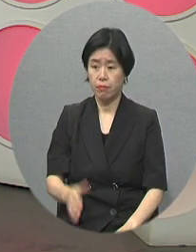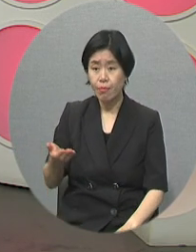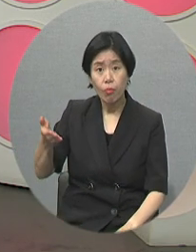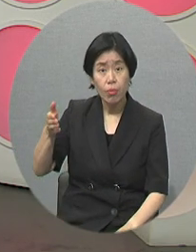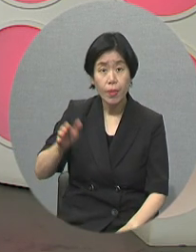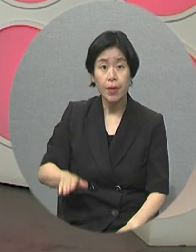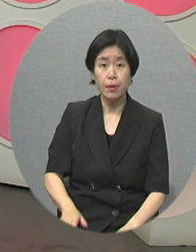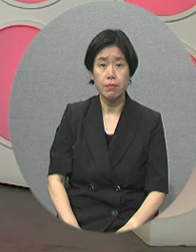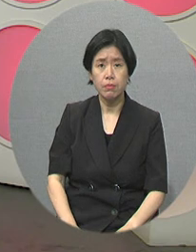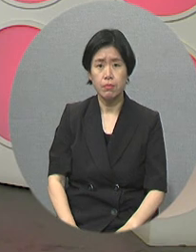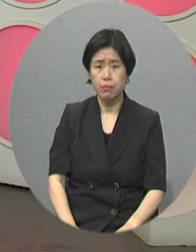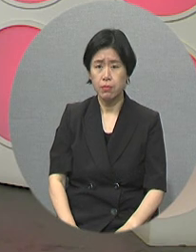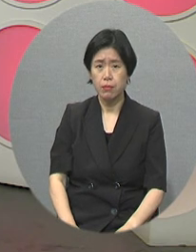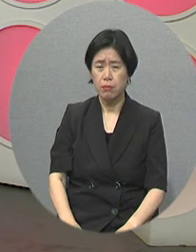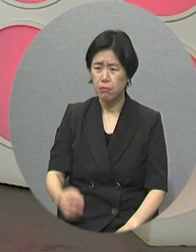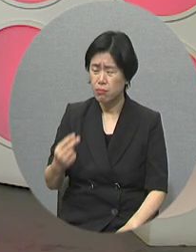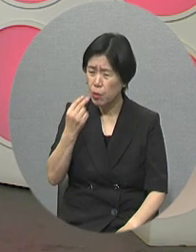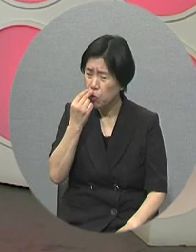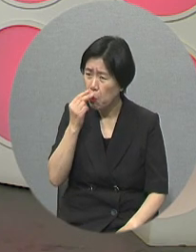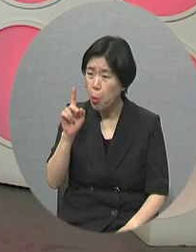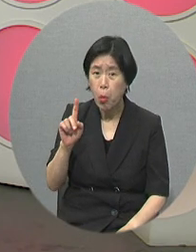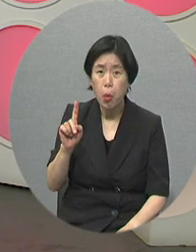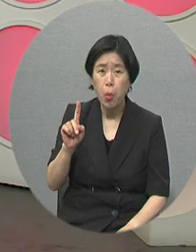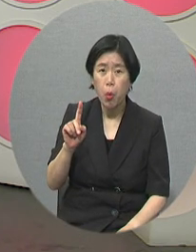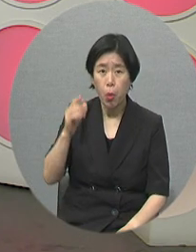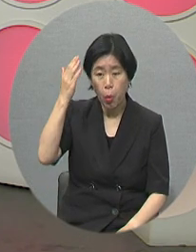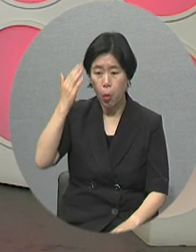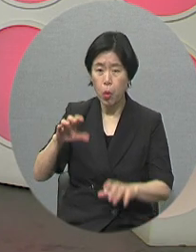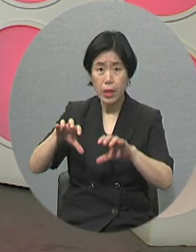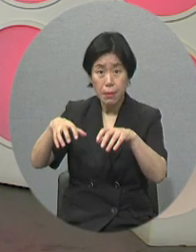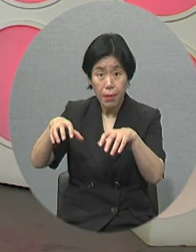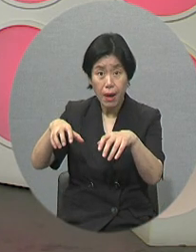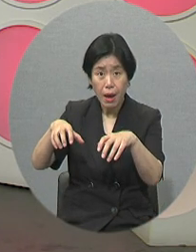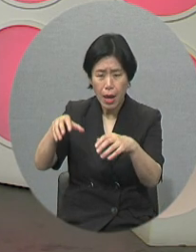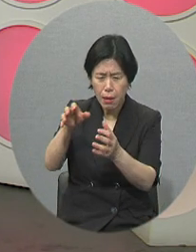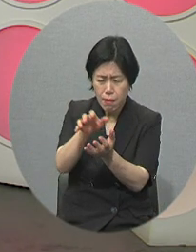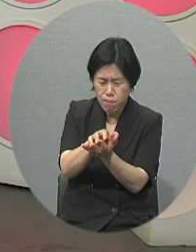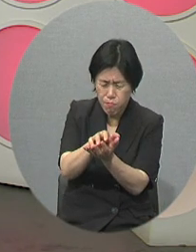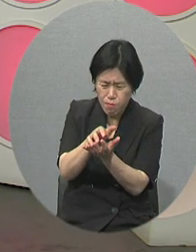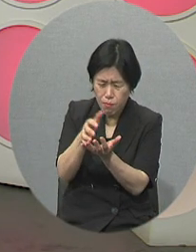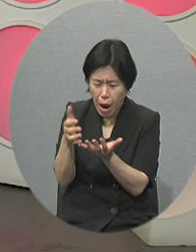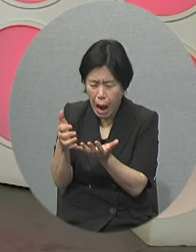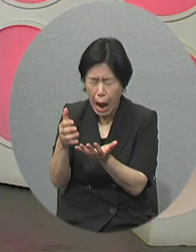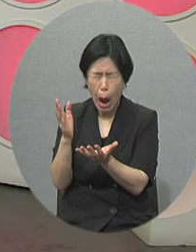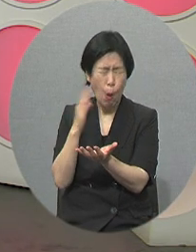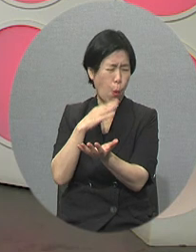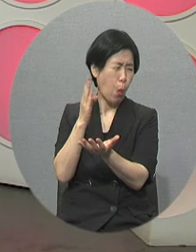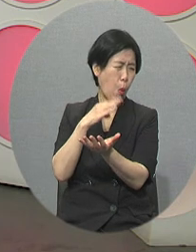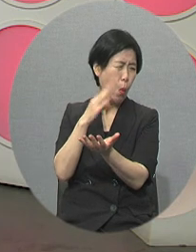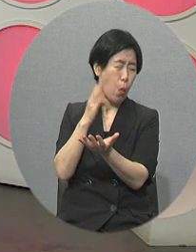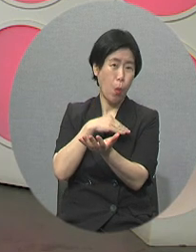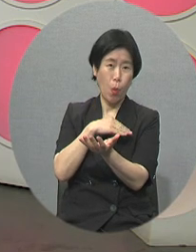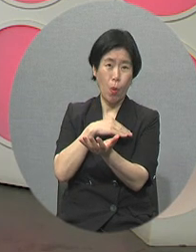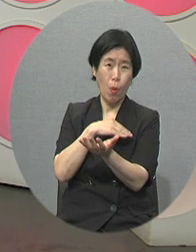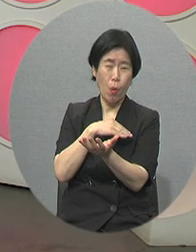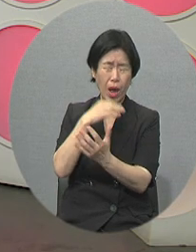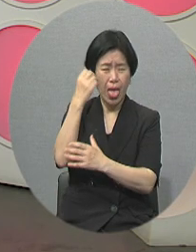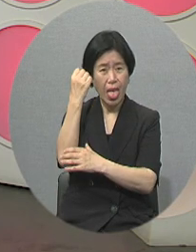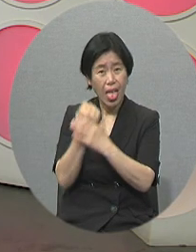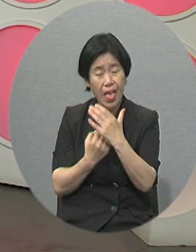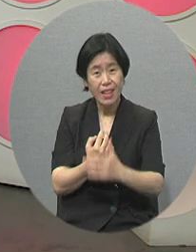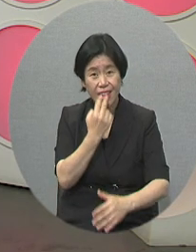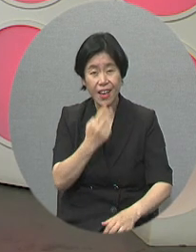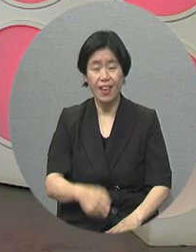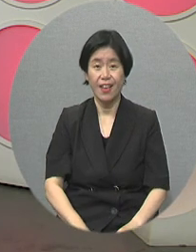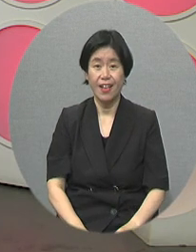그런데 이상하게도 김밥에서 코를 찌르는 듯한 쉰내가 나는 것이었습니다.